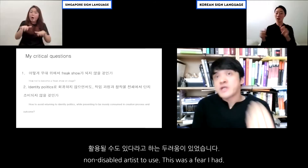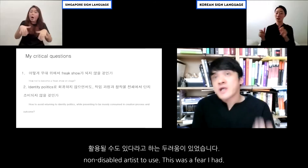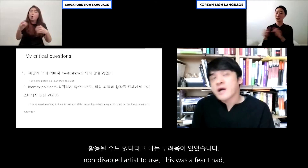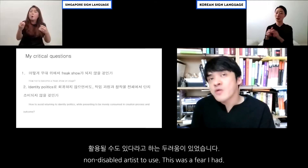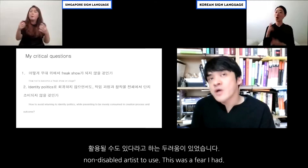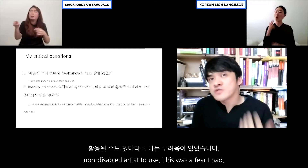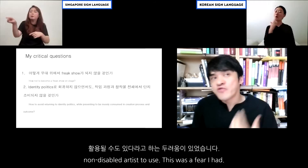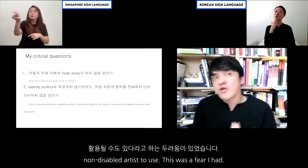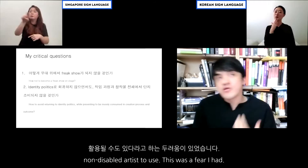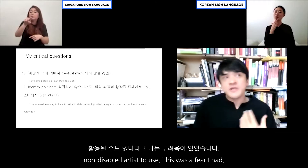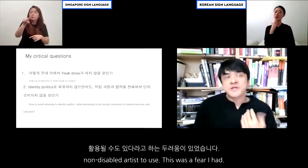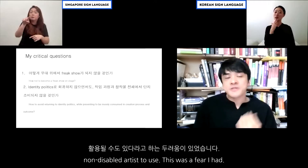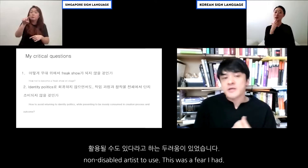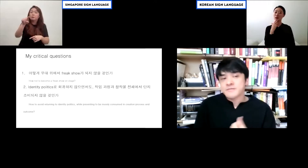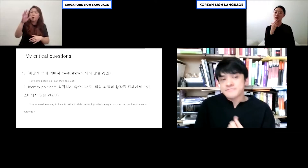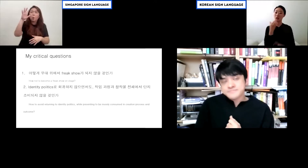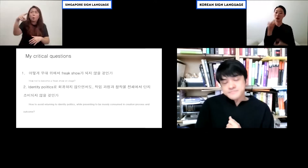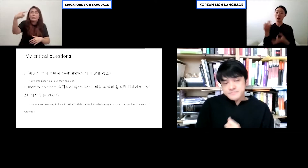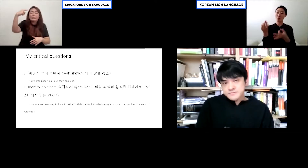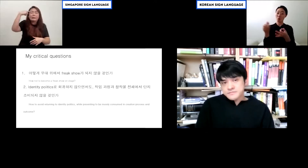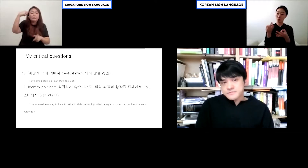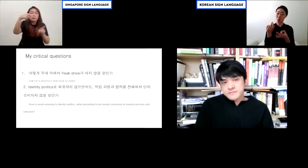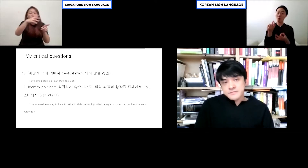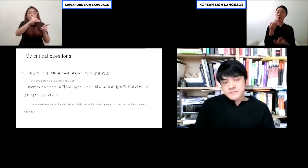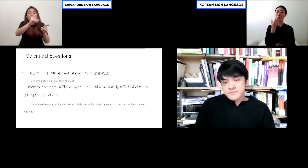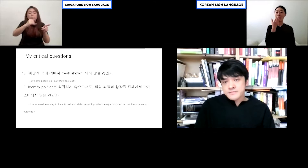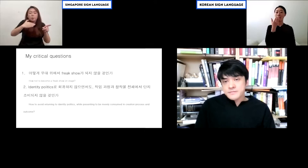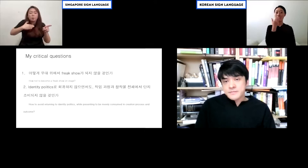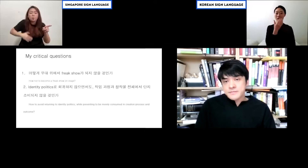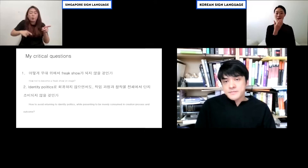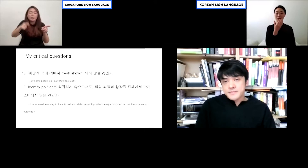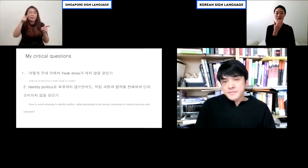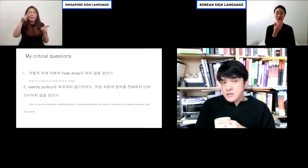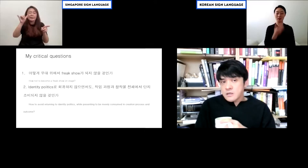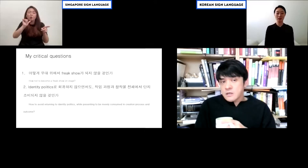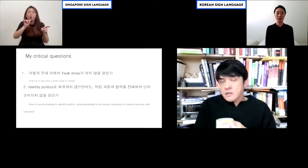활용될 수도 있다라고 하는 두려움이 있었습니다.